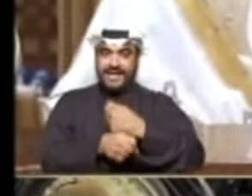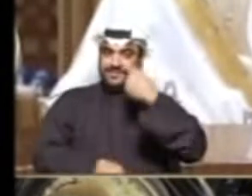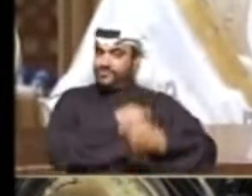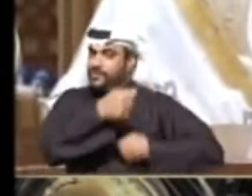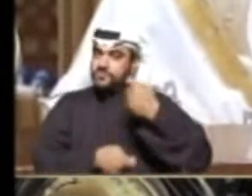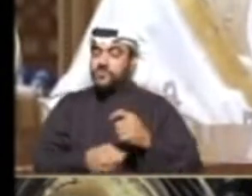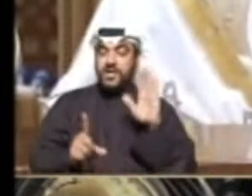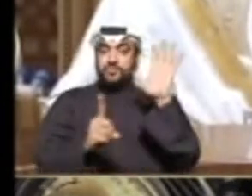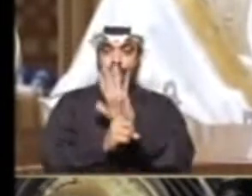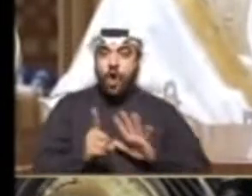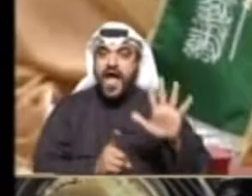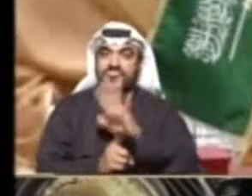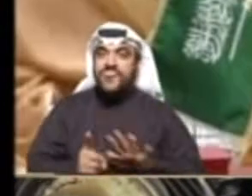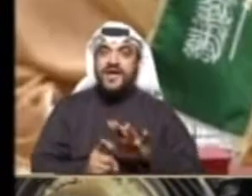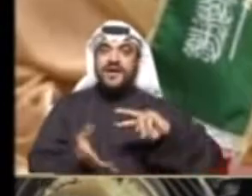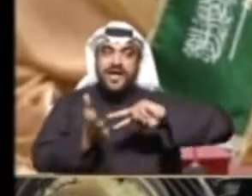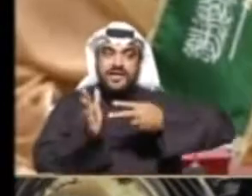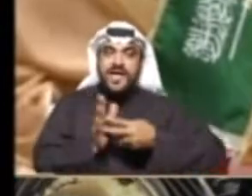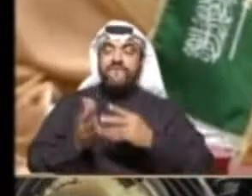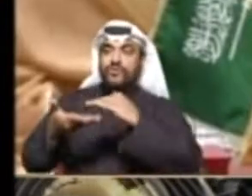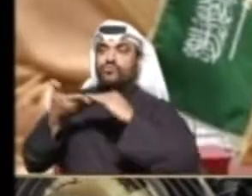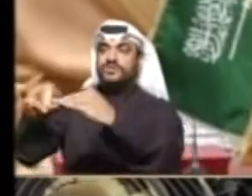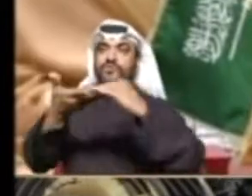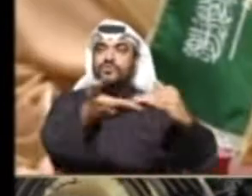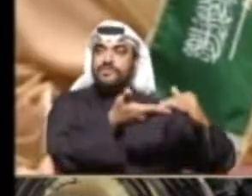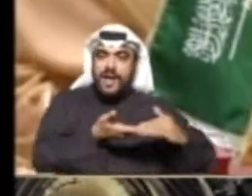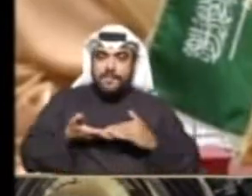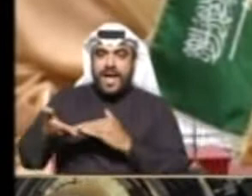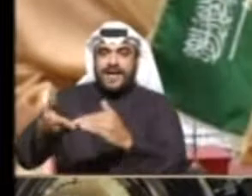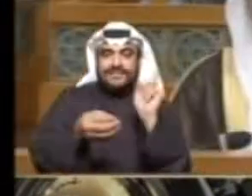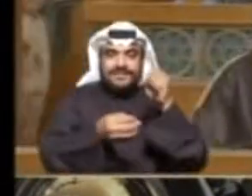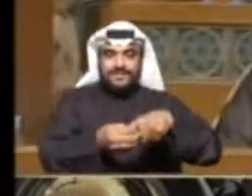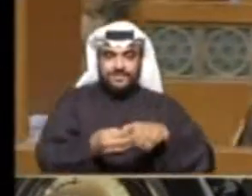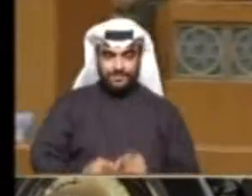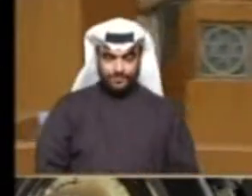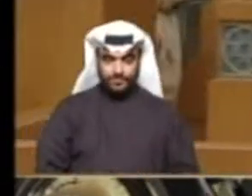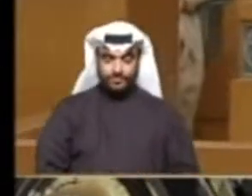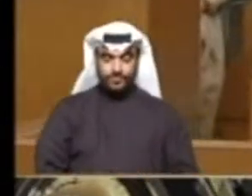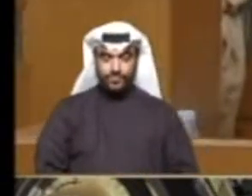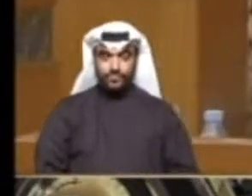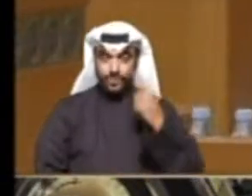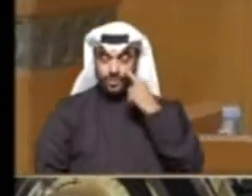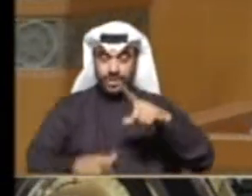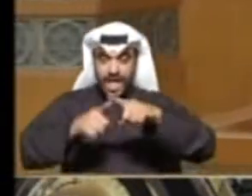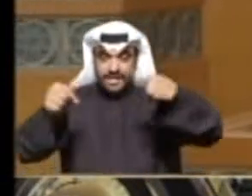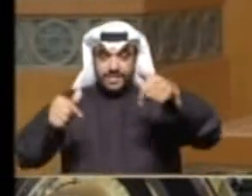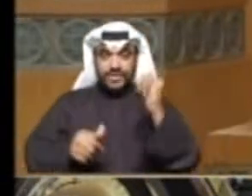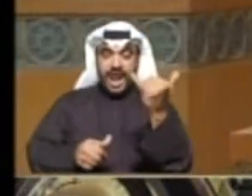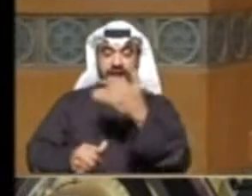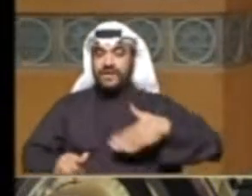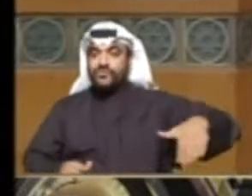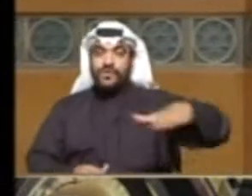دورا مؤثرا في إدارة الأزمات التي تشهدها المنطقة. إن مجلس التعاون